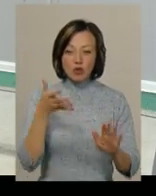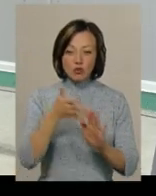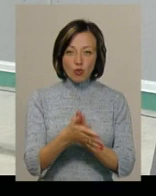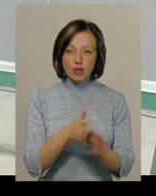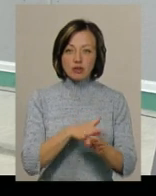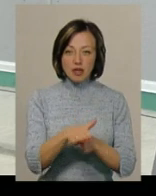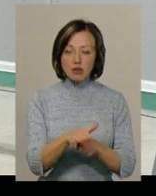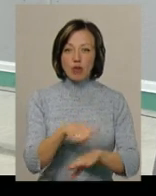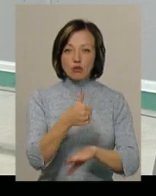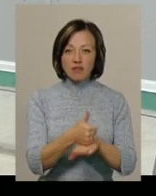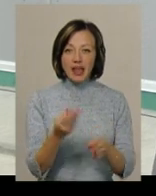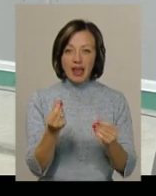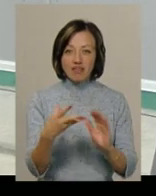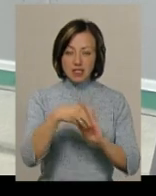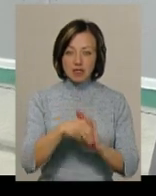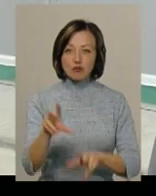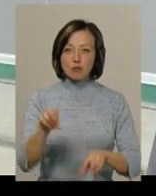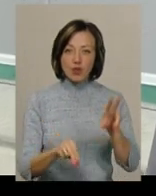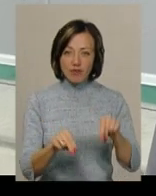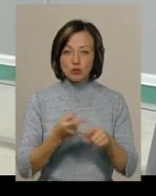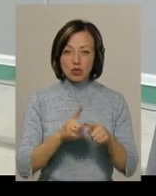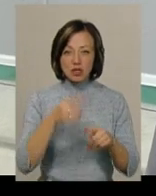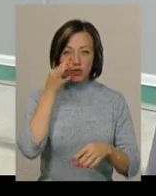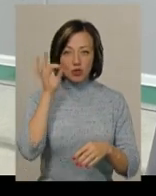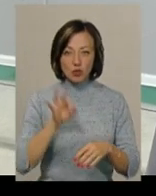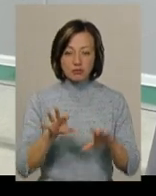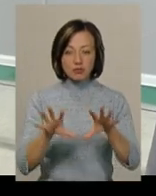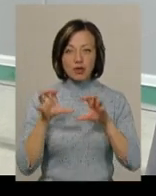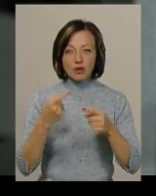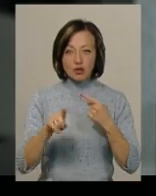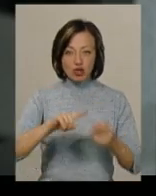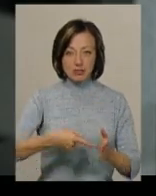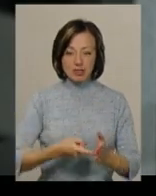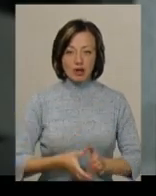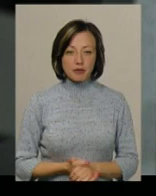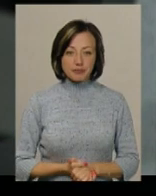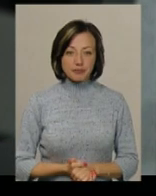реалізацію основних інвестицій. Сподіваємося, що цей досвід приймуть в інших містах.